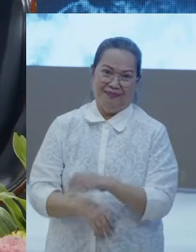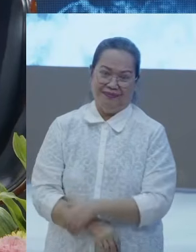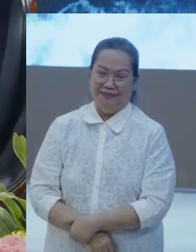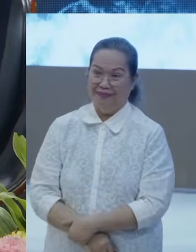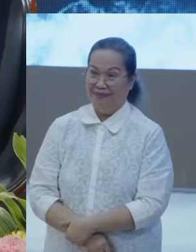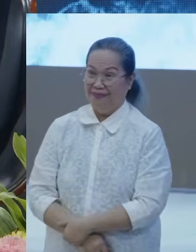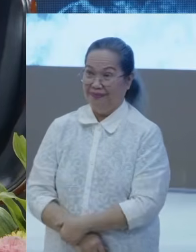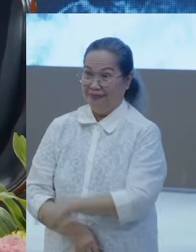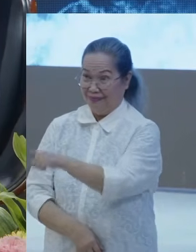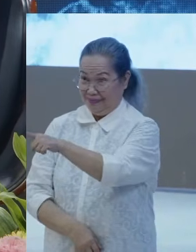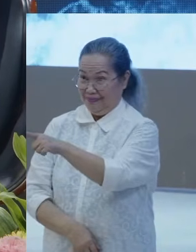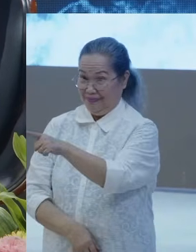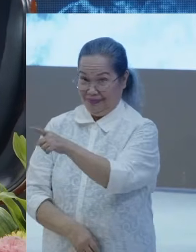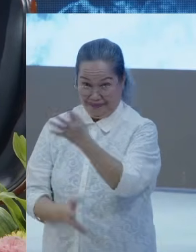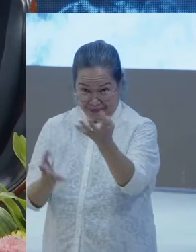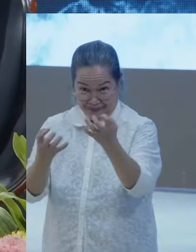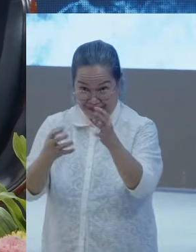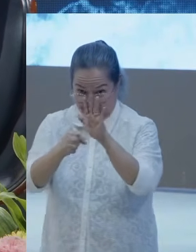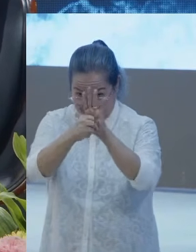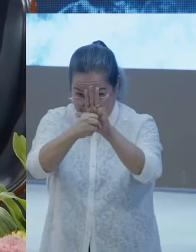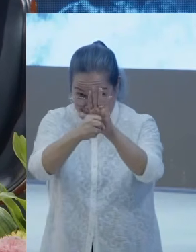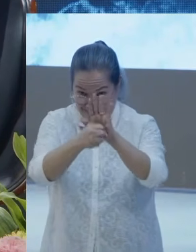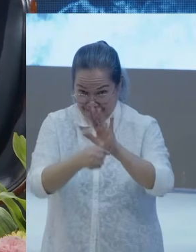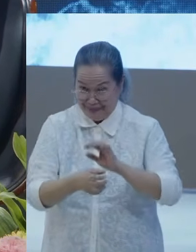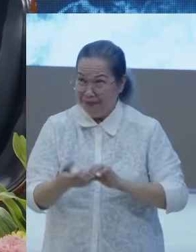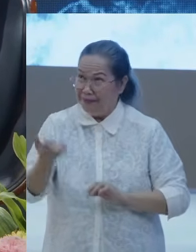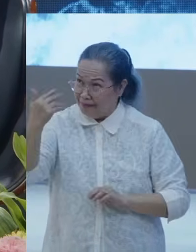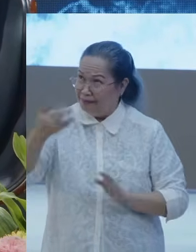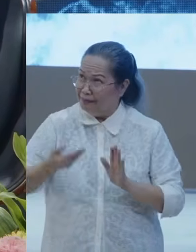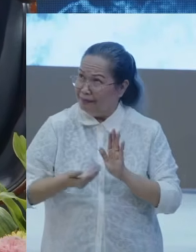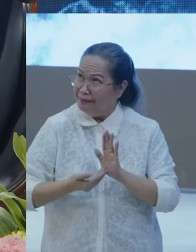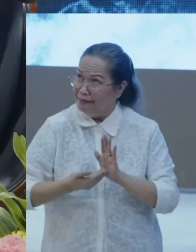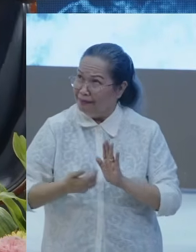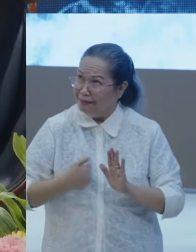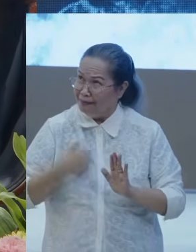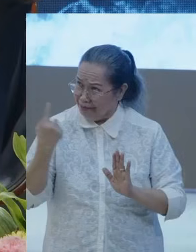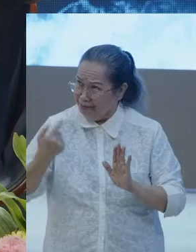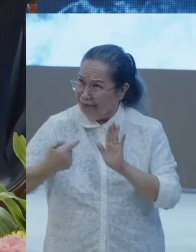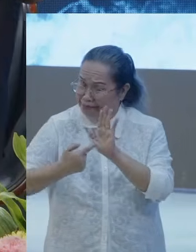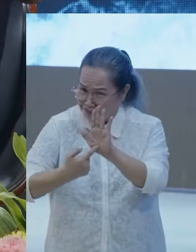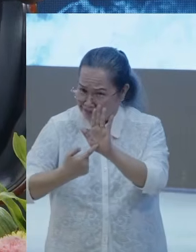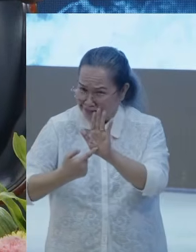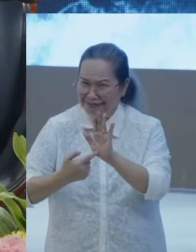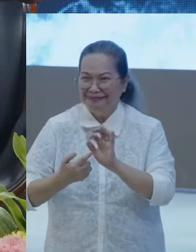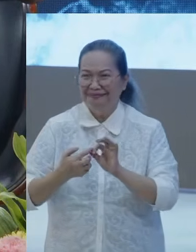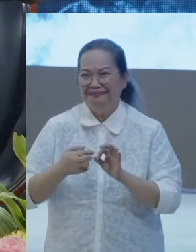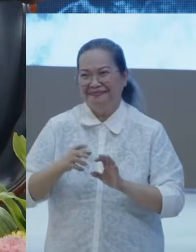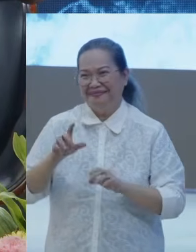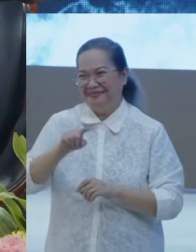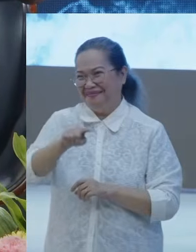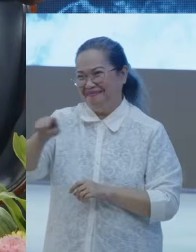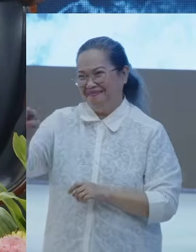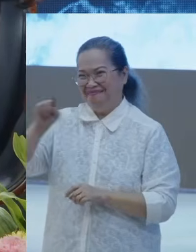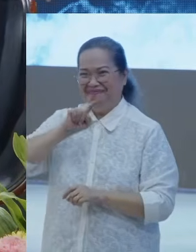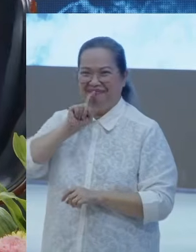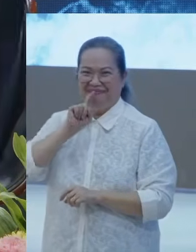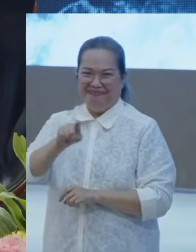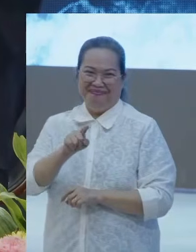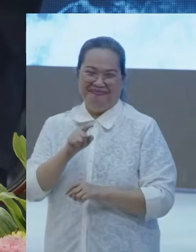Huwag na kayo maghanap ng sign. Manalig na tayo sa mas dakilang Jonah at ipagkatiwala na sa